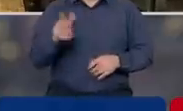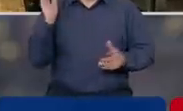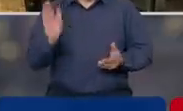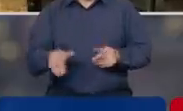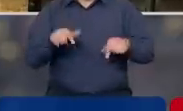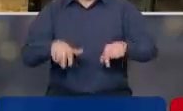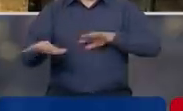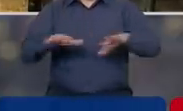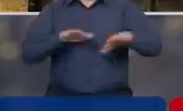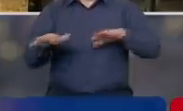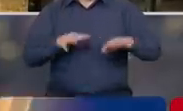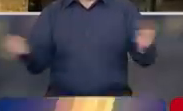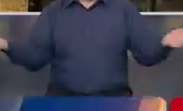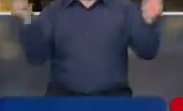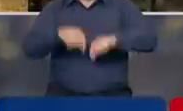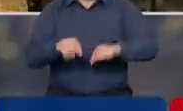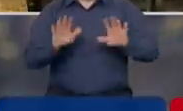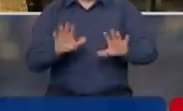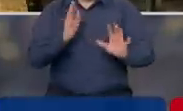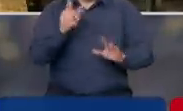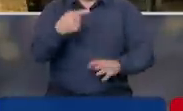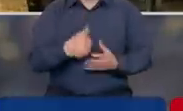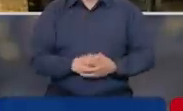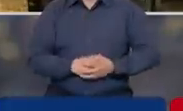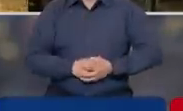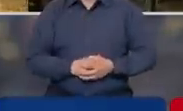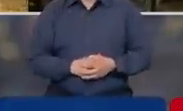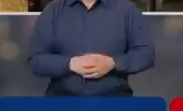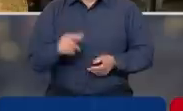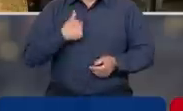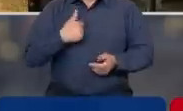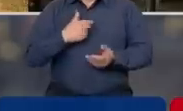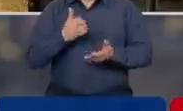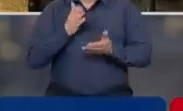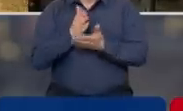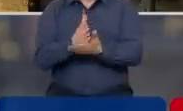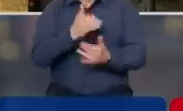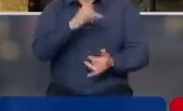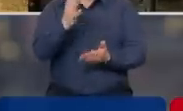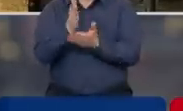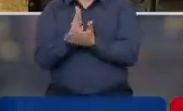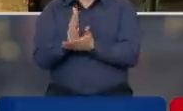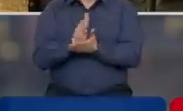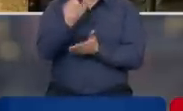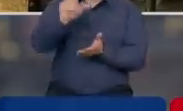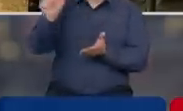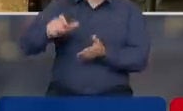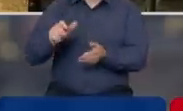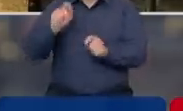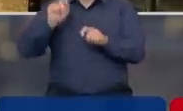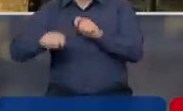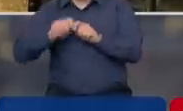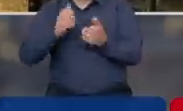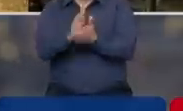tego pożaru przybędą nasze działania ratownicze wspierają też inne służby inspekcję